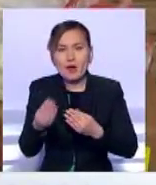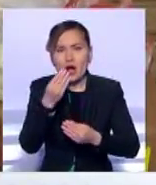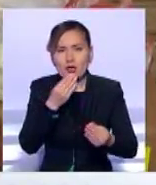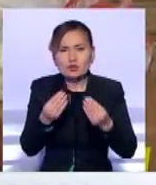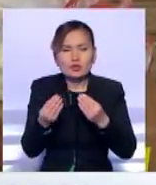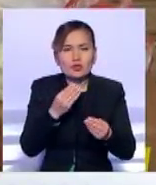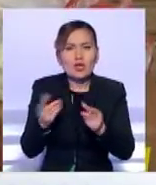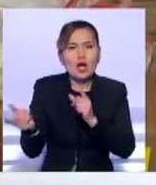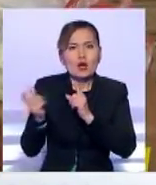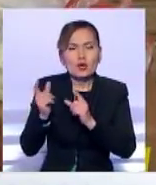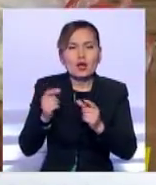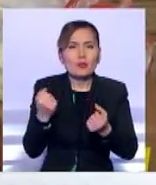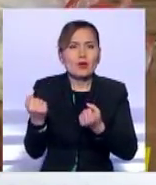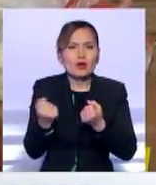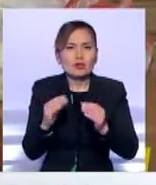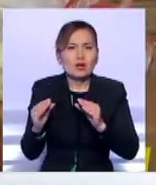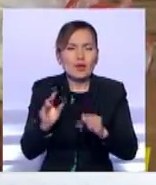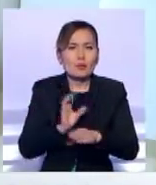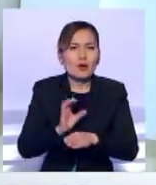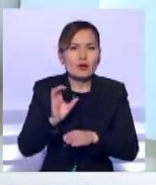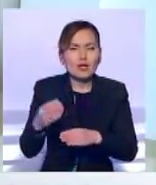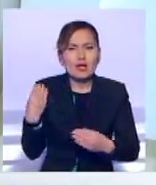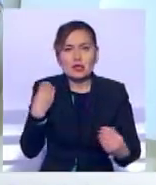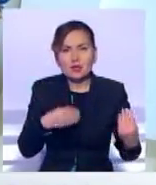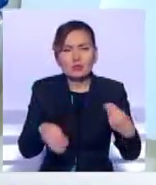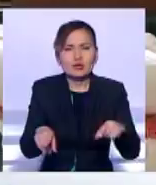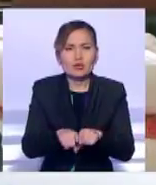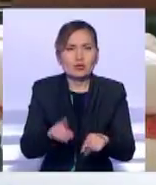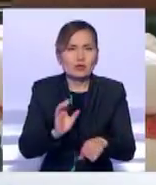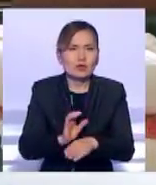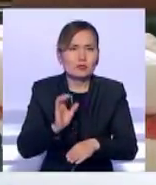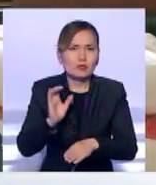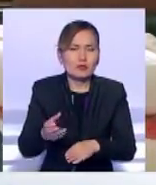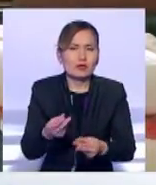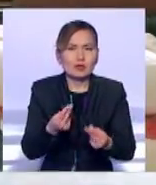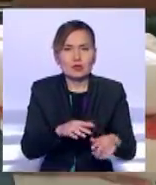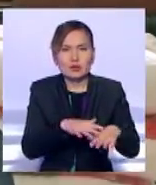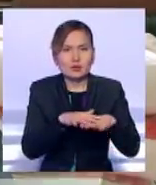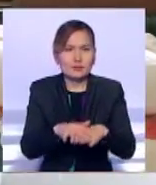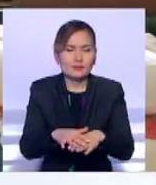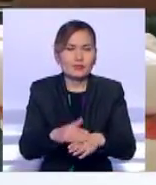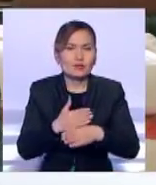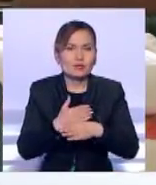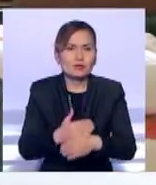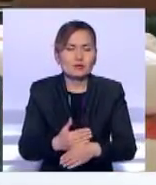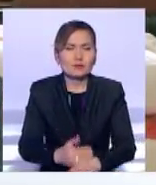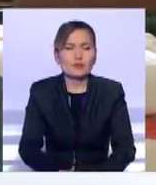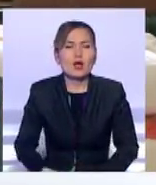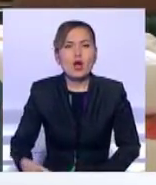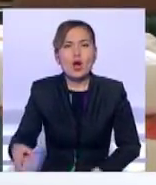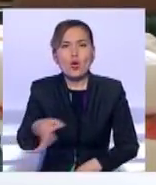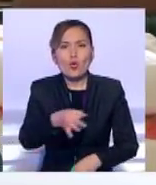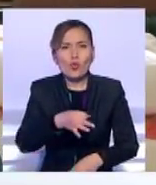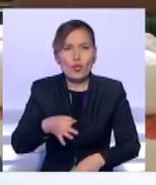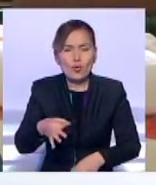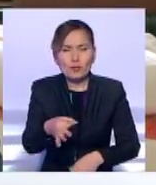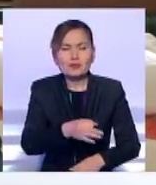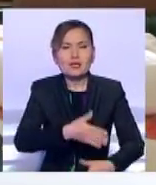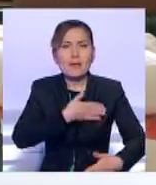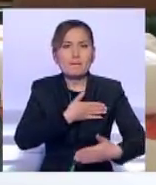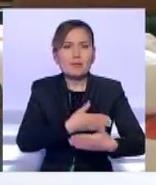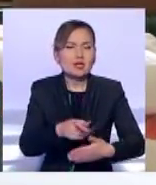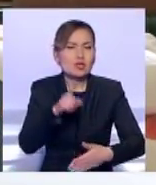Кейбіреулері су жаңа киім кешекпен де қол ұшын созуда. Осы облысымыздың белсенді